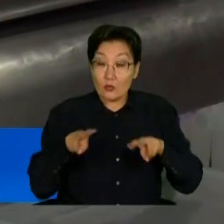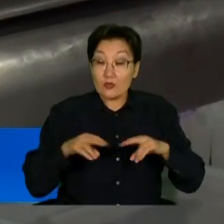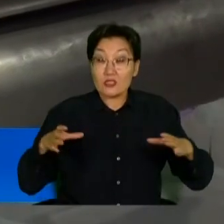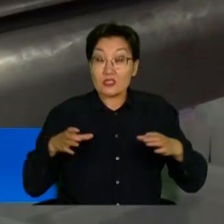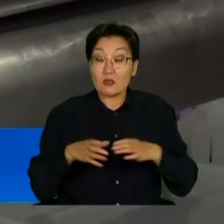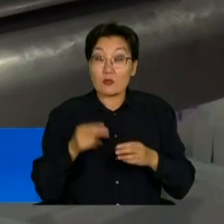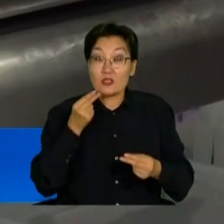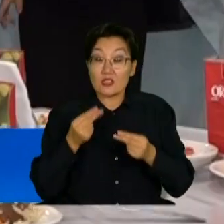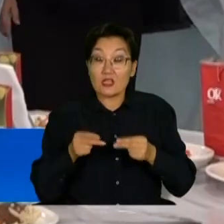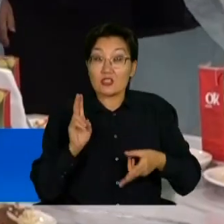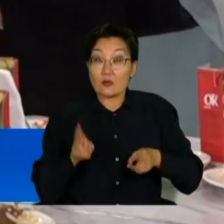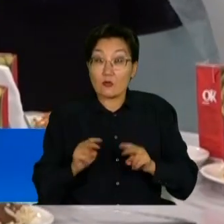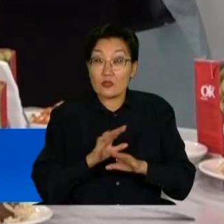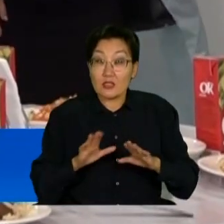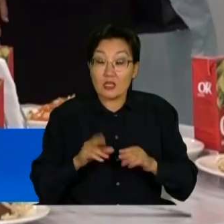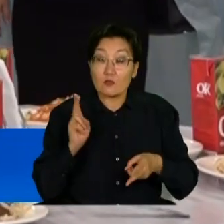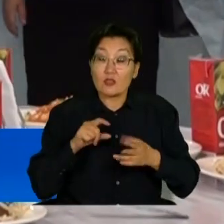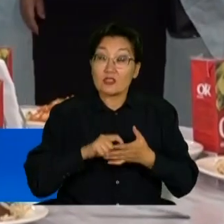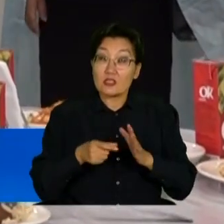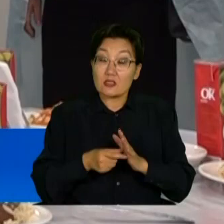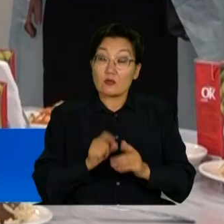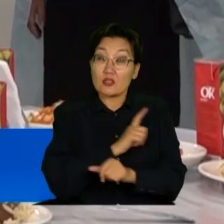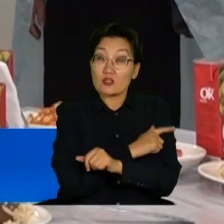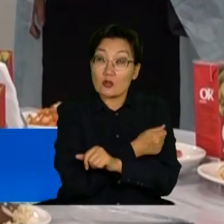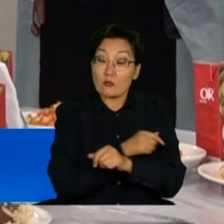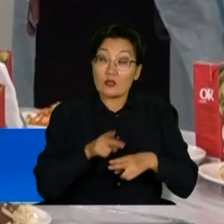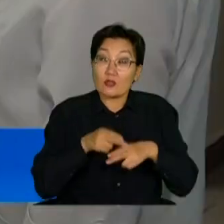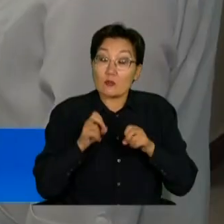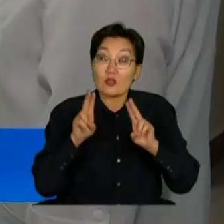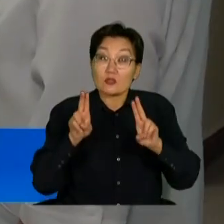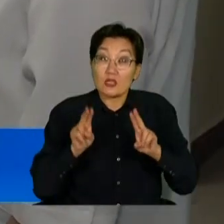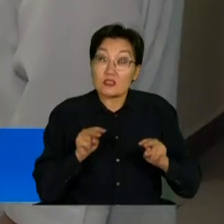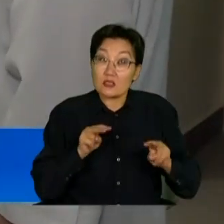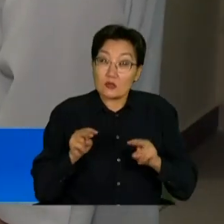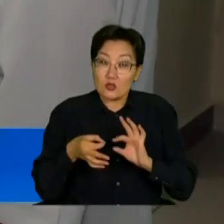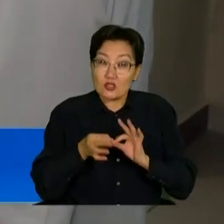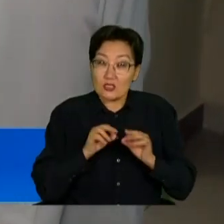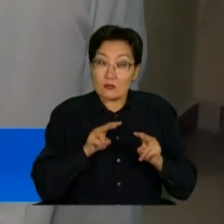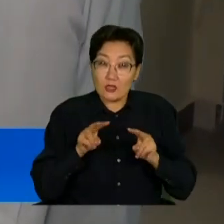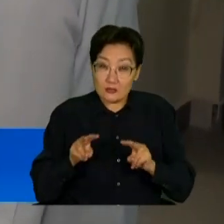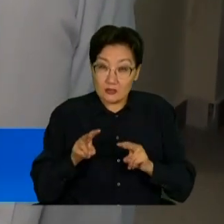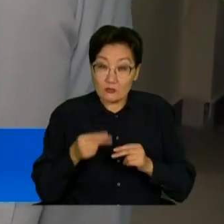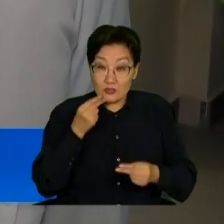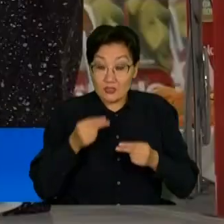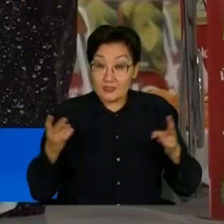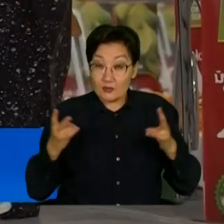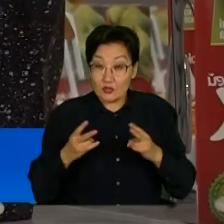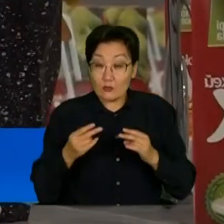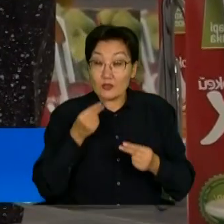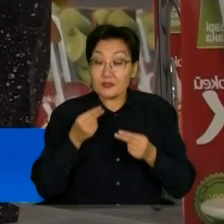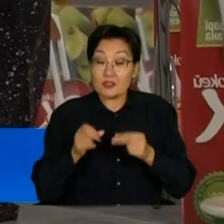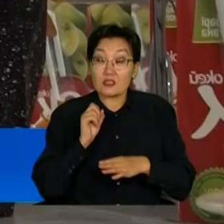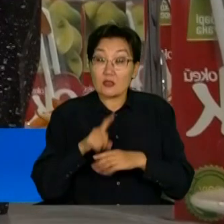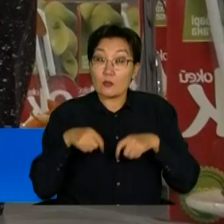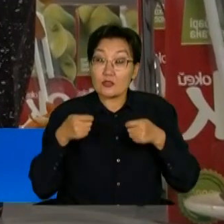топ тағамның дайындалуын ғана емес, асханадағы санитарлық һәм қауіпсіздік талабының сақталуын жіті назарда ұстайды. Тамаққа қажетті азық-түлікке